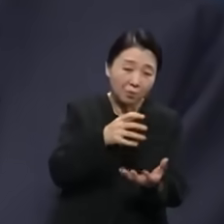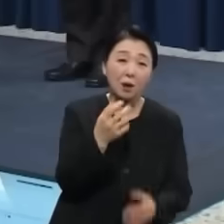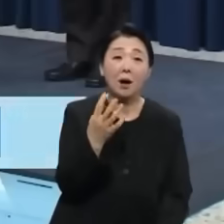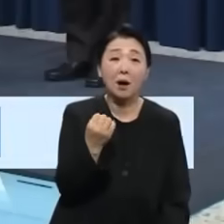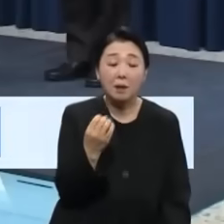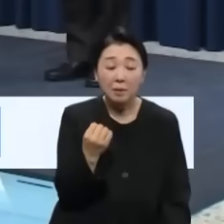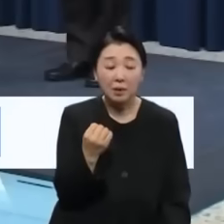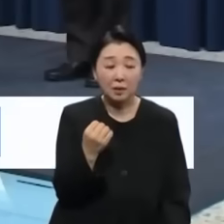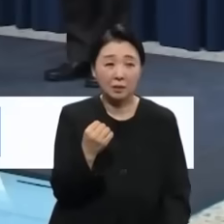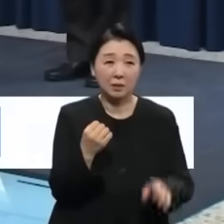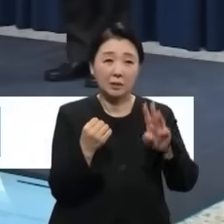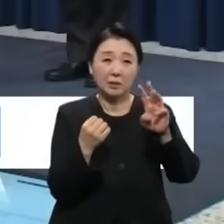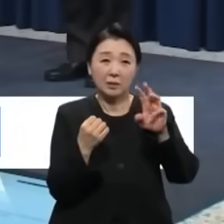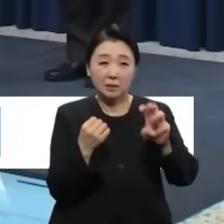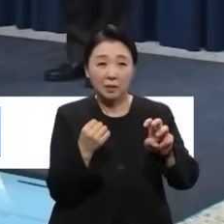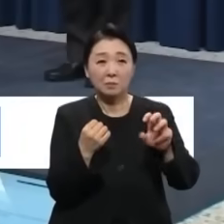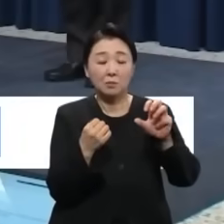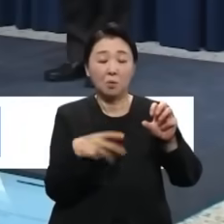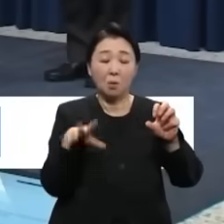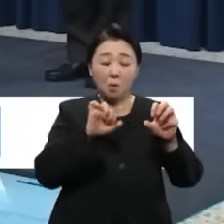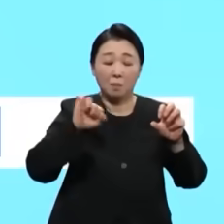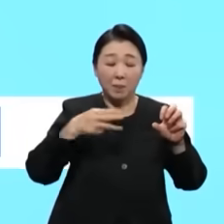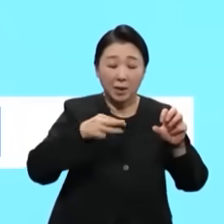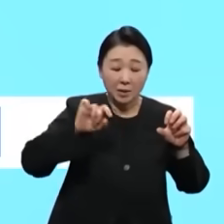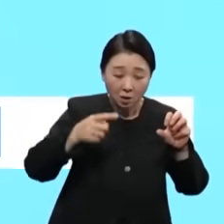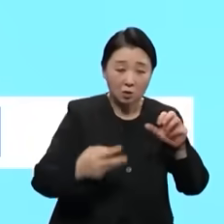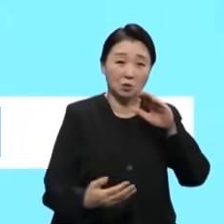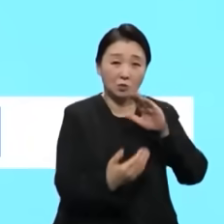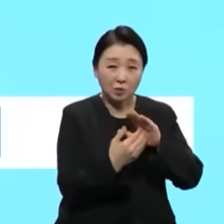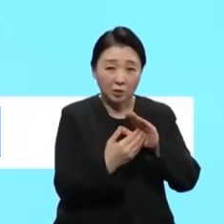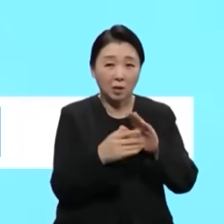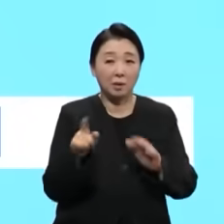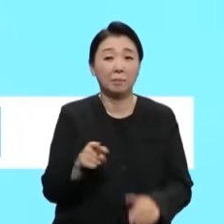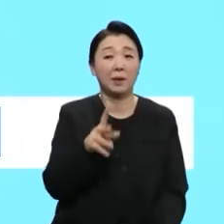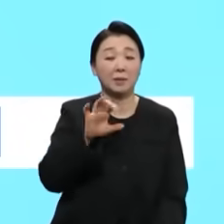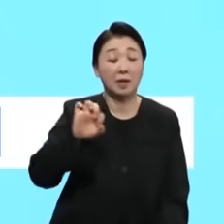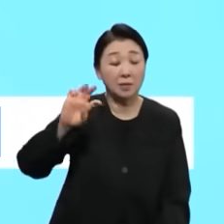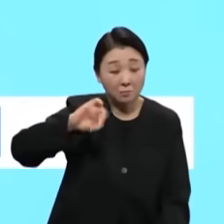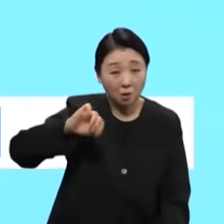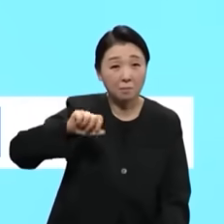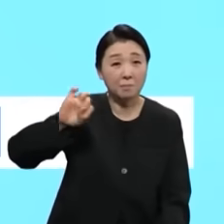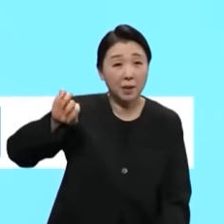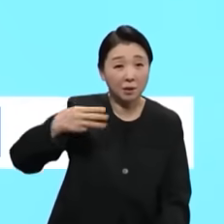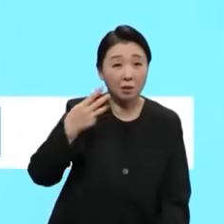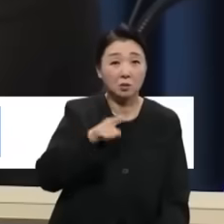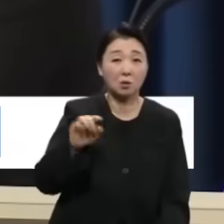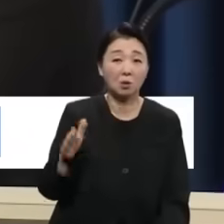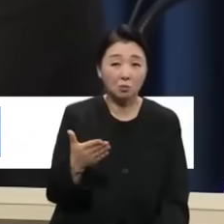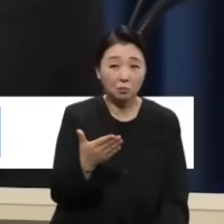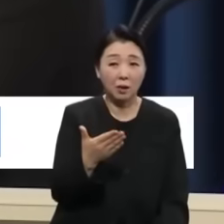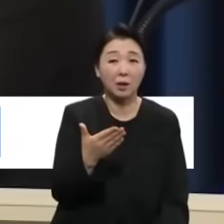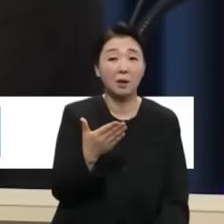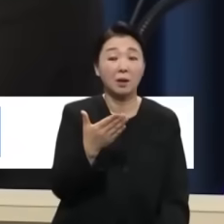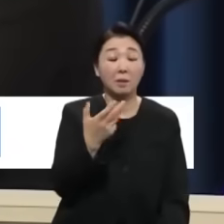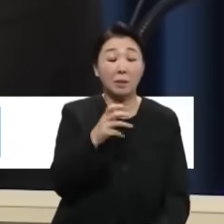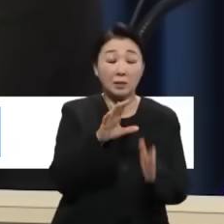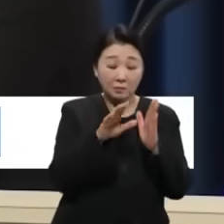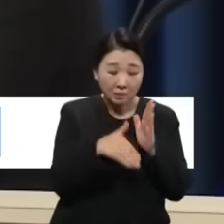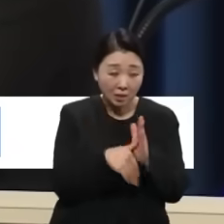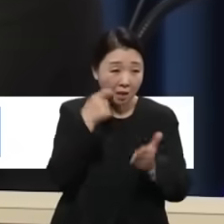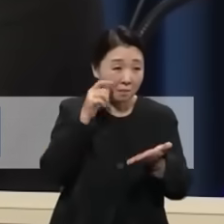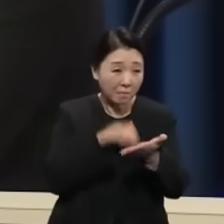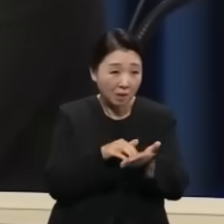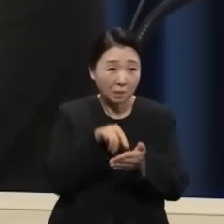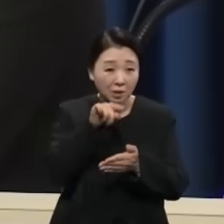35억 배럴 최대 140억 배럴입니다 1998년 발견된 동해 가스전에 300배가 넘는